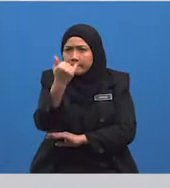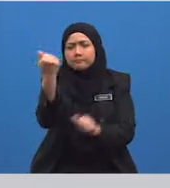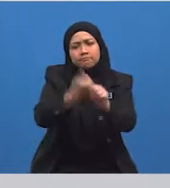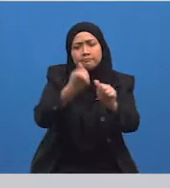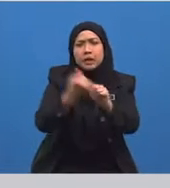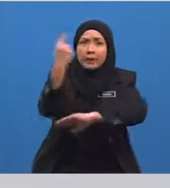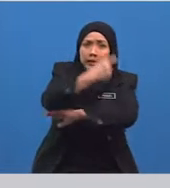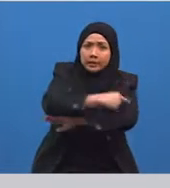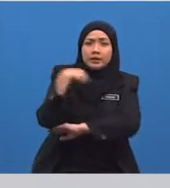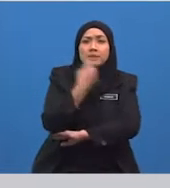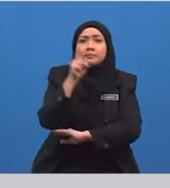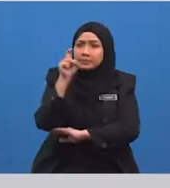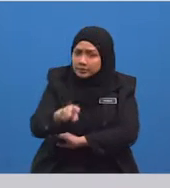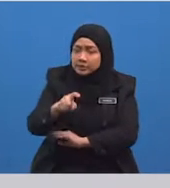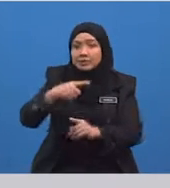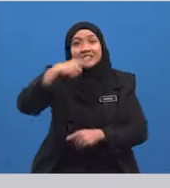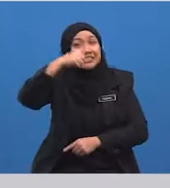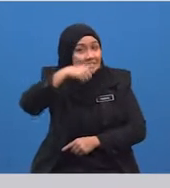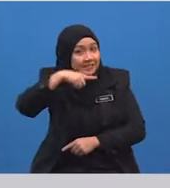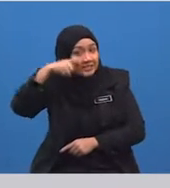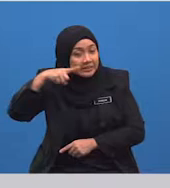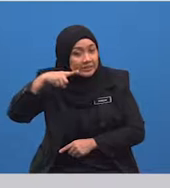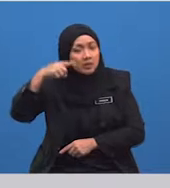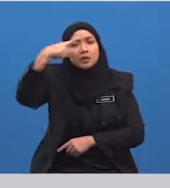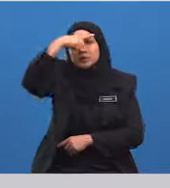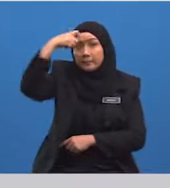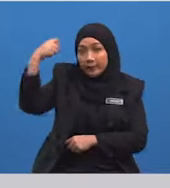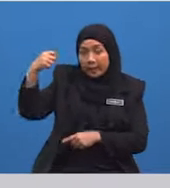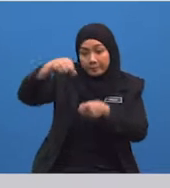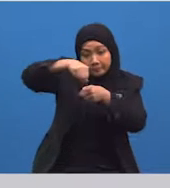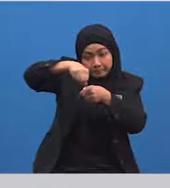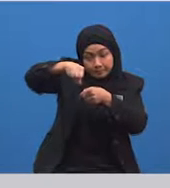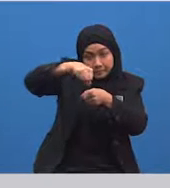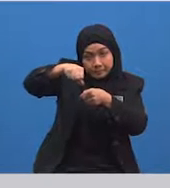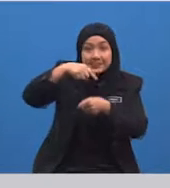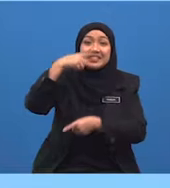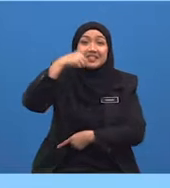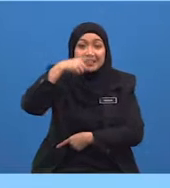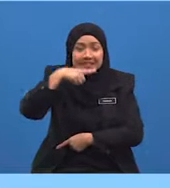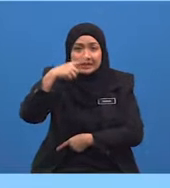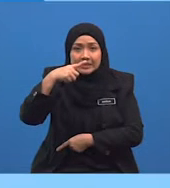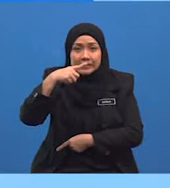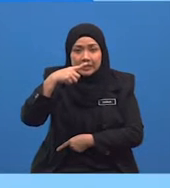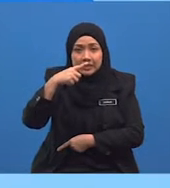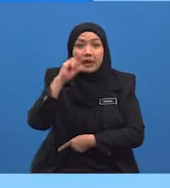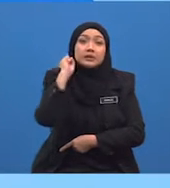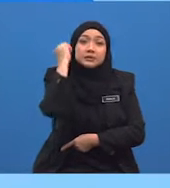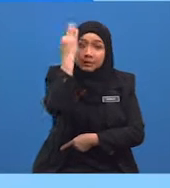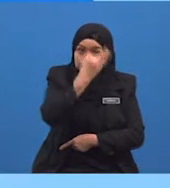gigi? Ini kerana ubat gigi adalah bersifat